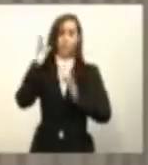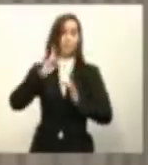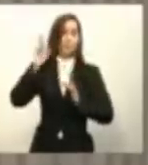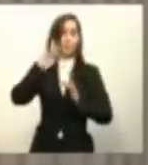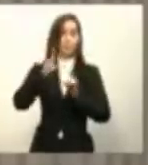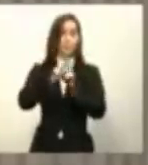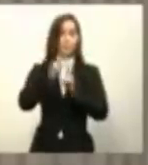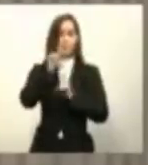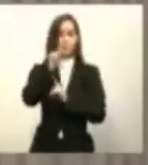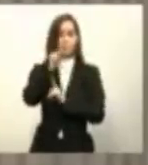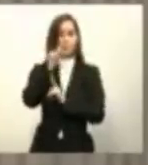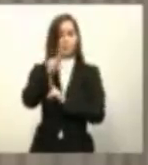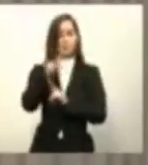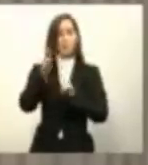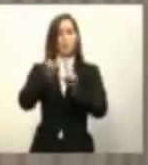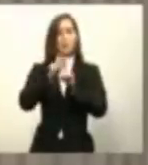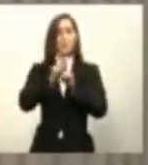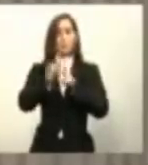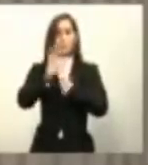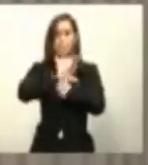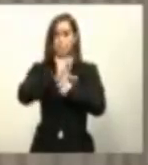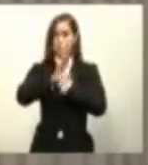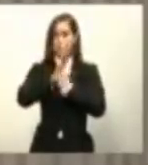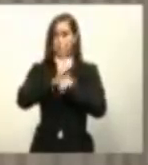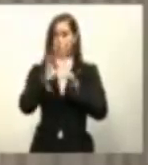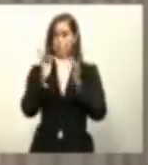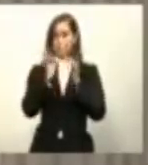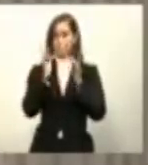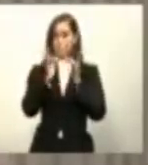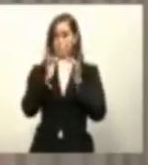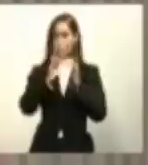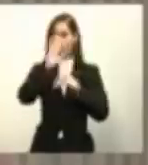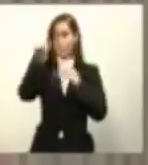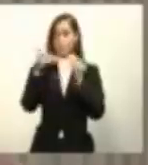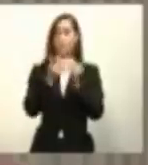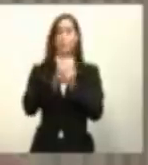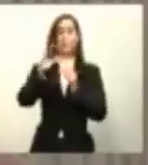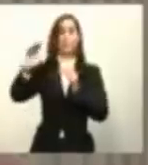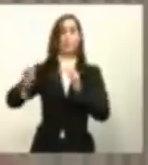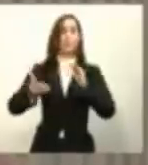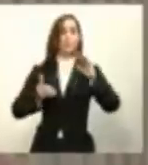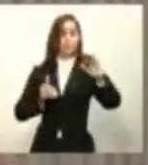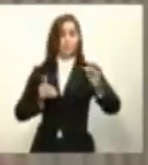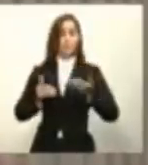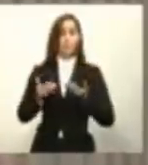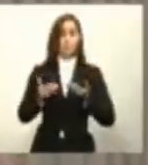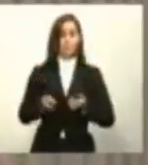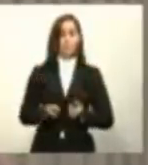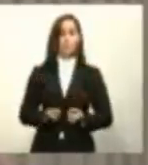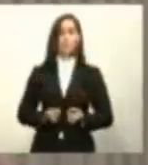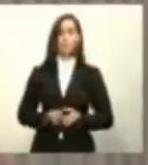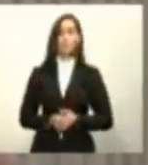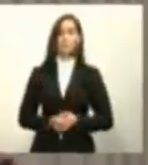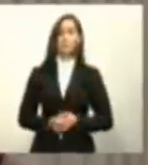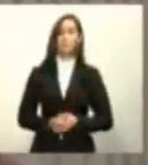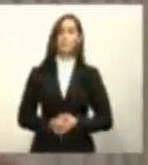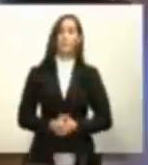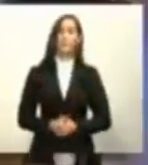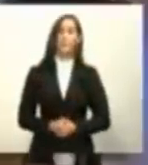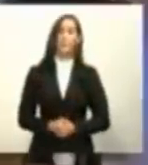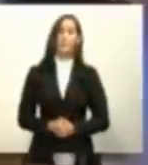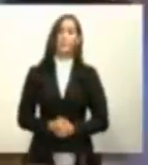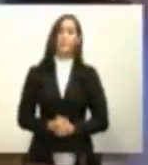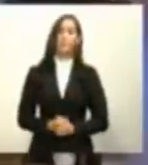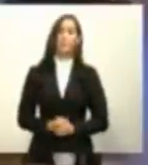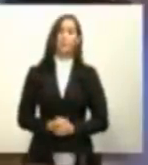milieu ambiant. Et bien yo dit yo pour aller comment yo capable et mettez sous pied des produits biodégradables. Ça veut